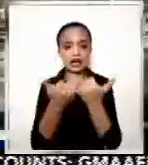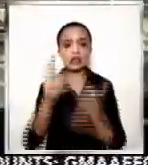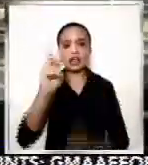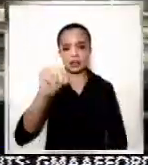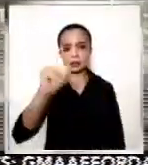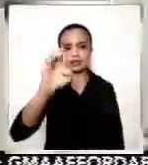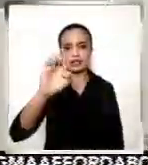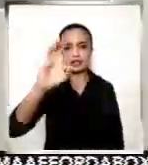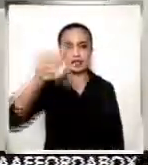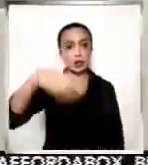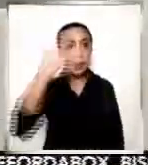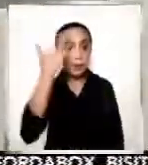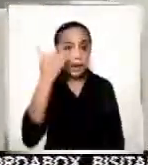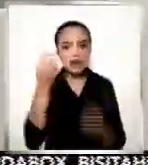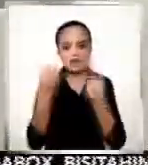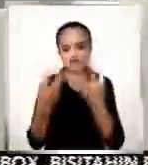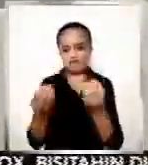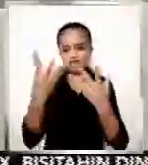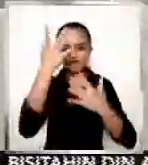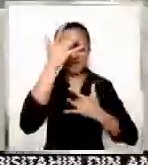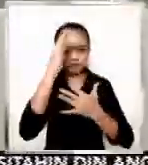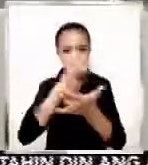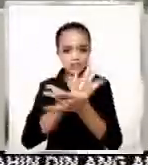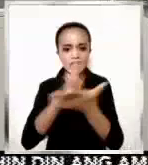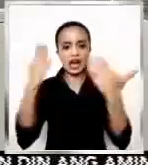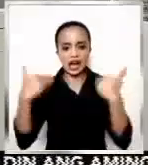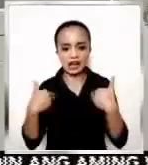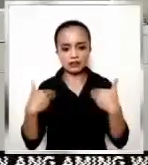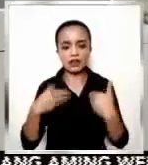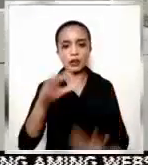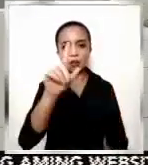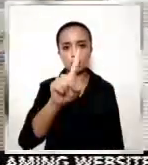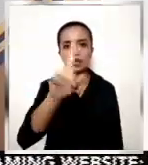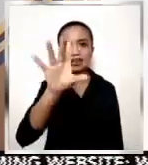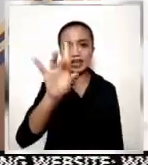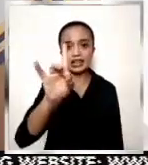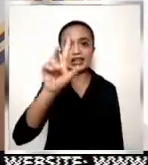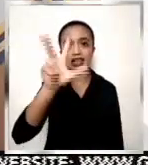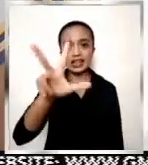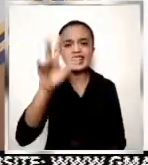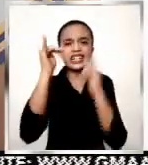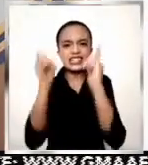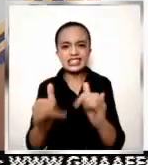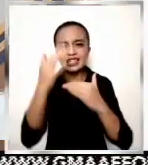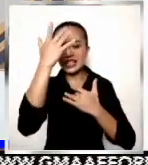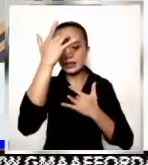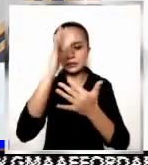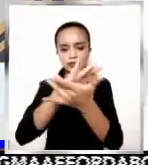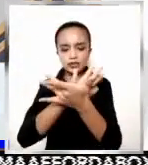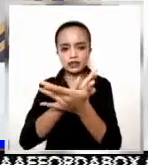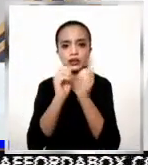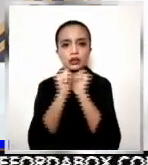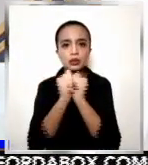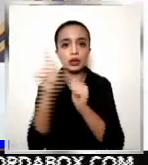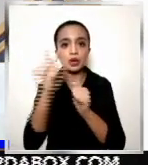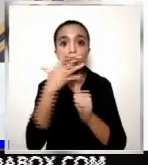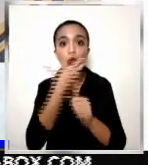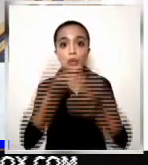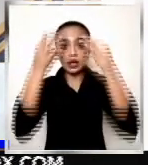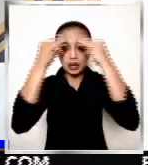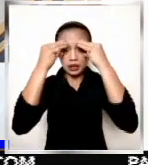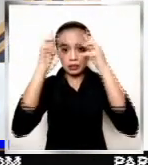ng COVID. May 183 na active cases ng COVID sa Tampakan. Kasama na ang mismong mayor na si Leonard